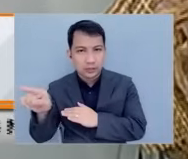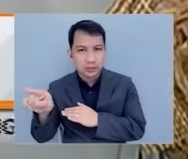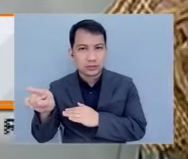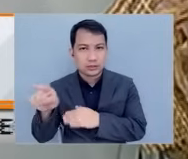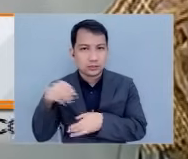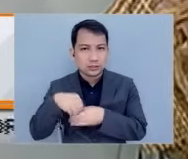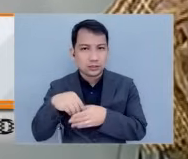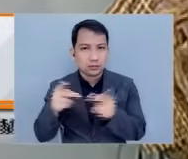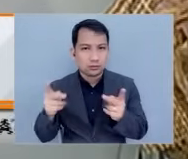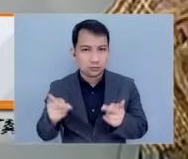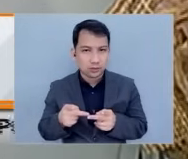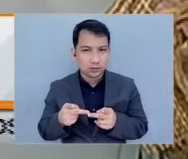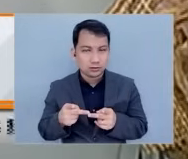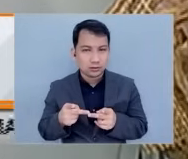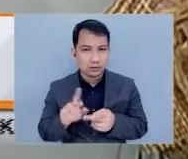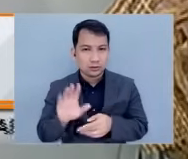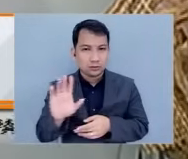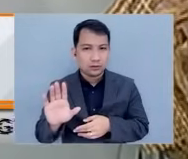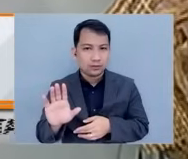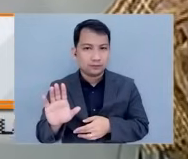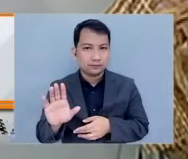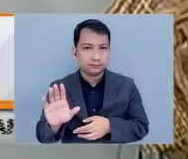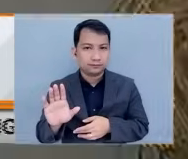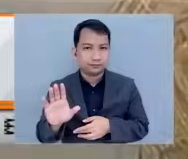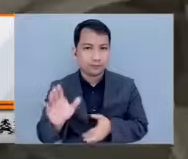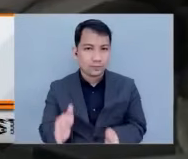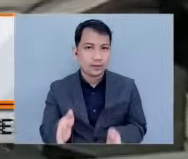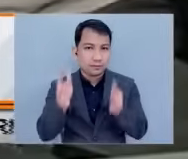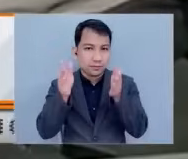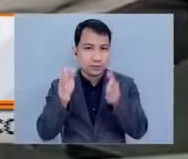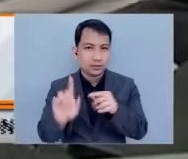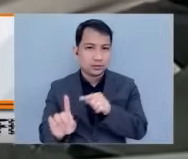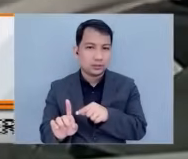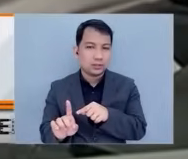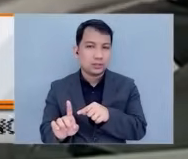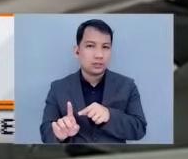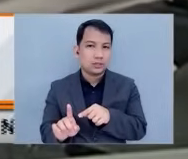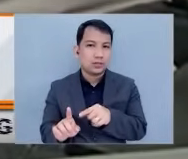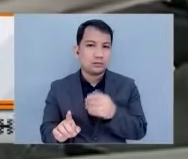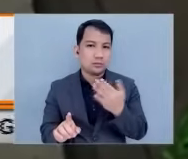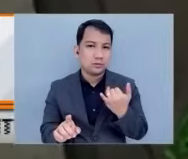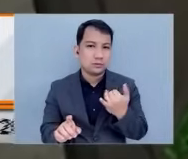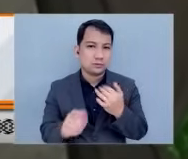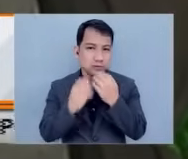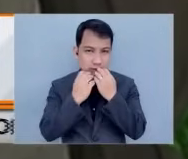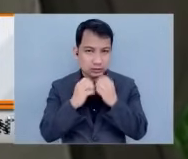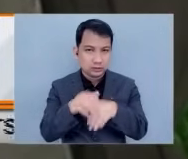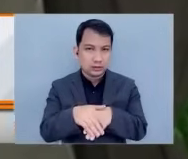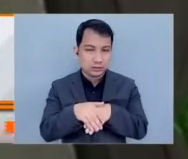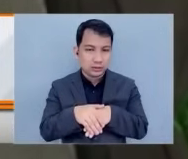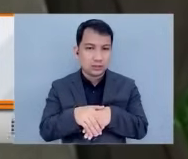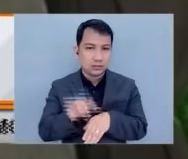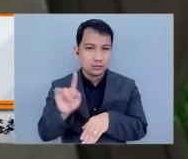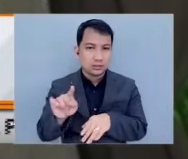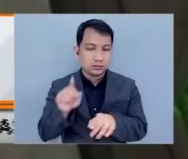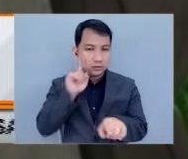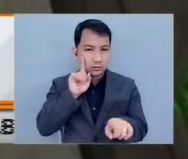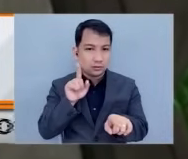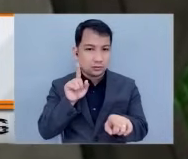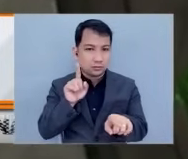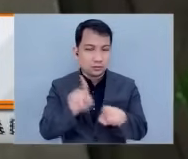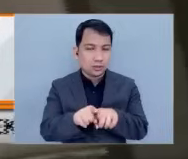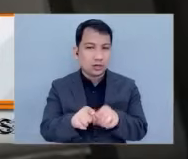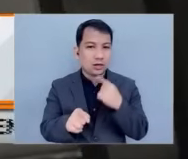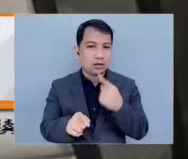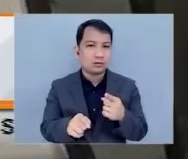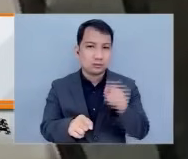premises ng establishment yung suspect. Matipid sa pagsagot sa media ang kapatid ng biktima, pero panawagan